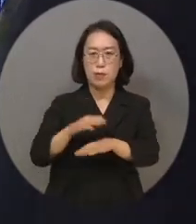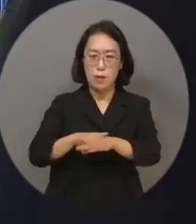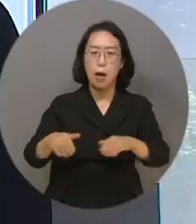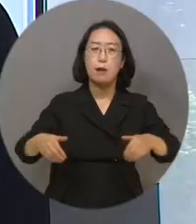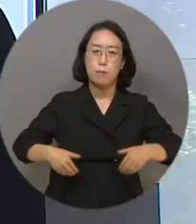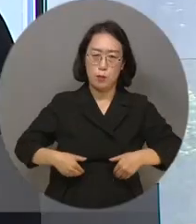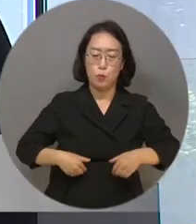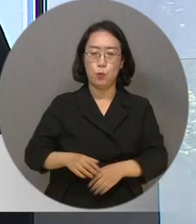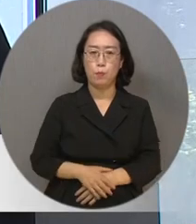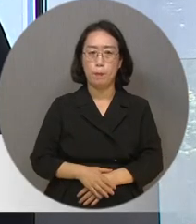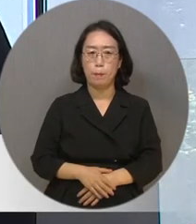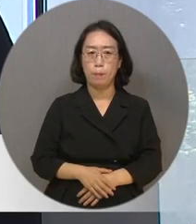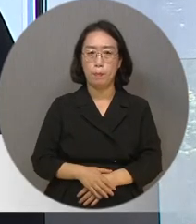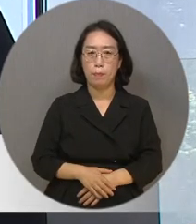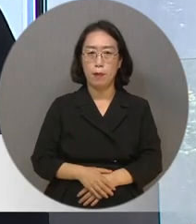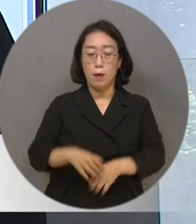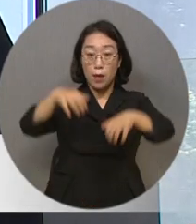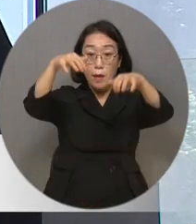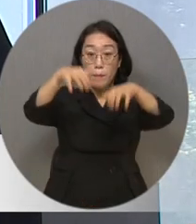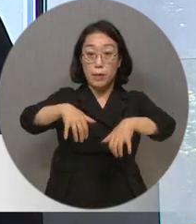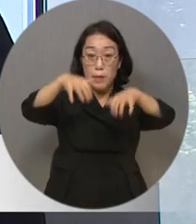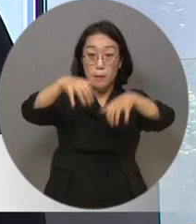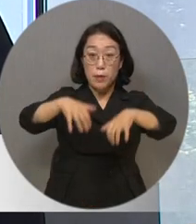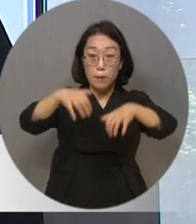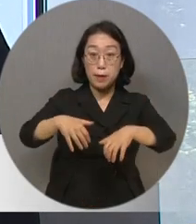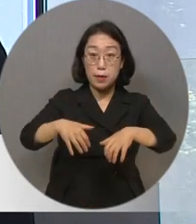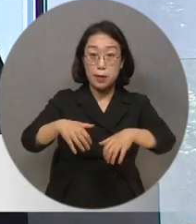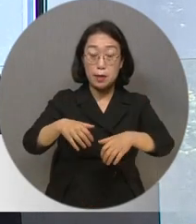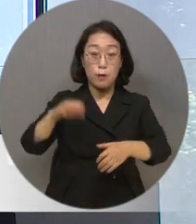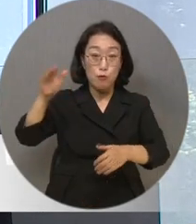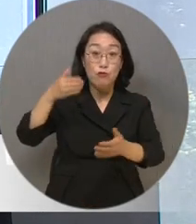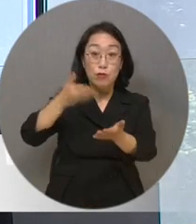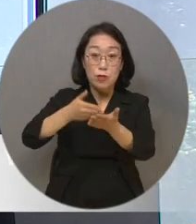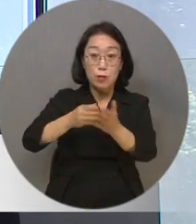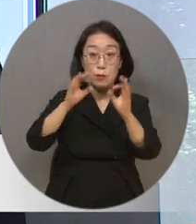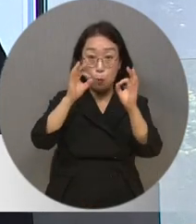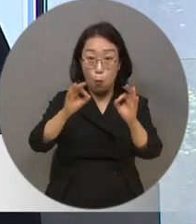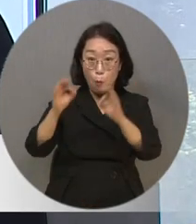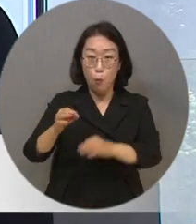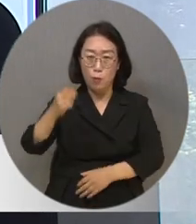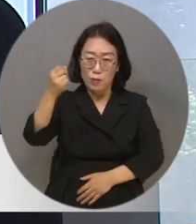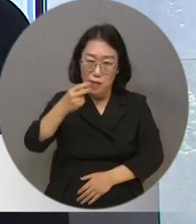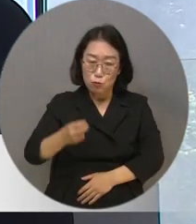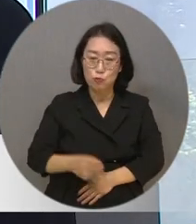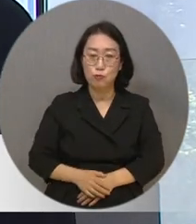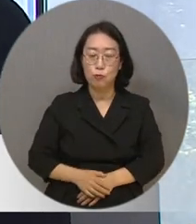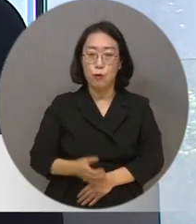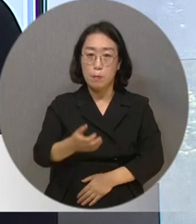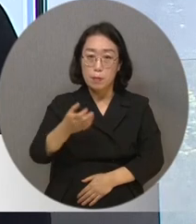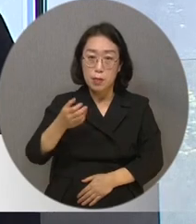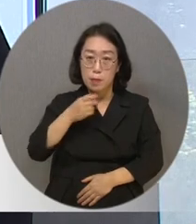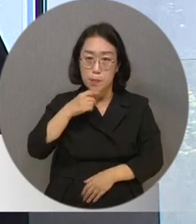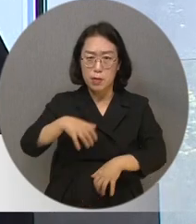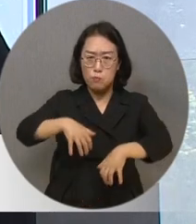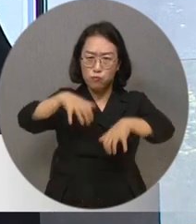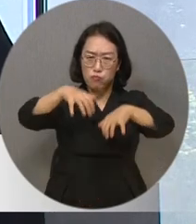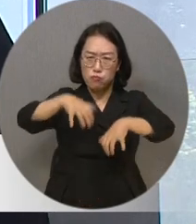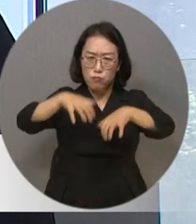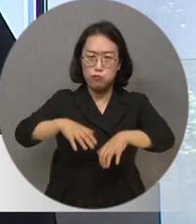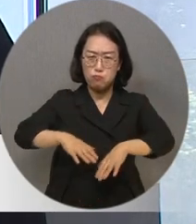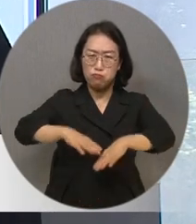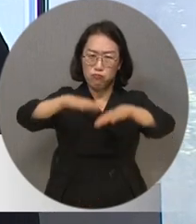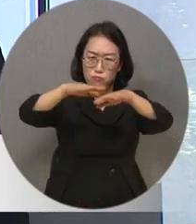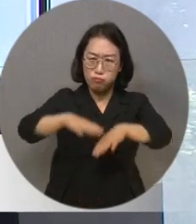것뿐입니다. 기상청이나 이런 곳에 수시로 확인을 해서 비 이제 예상 강우량 등을 확인을 해서 비상 근무를